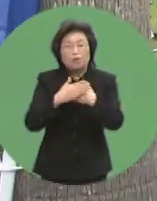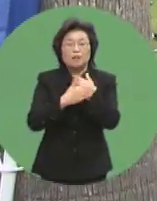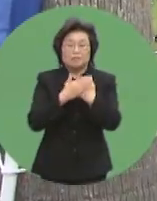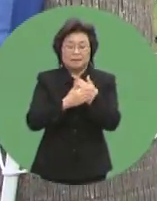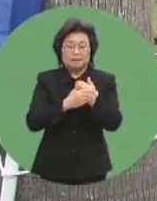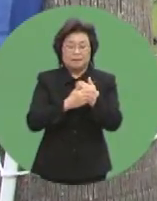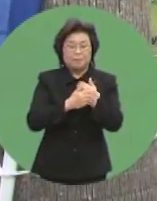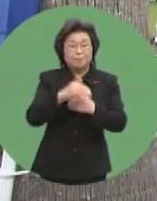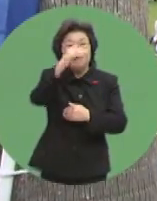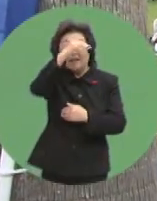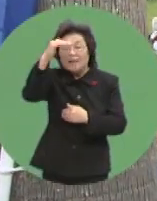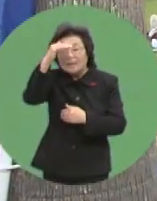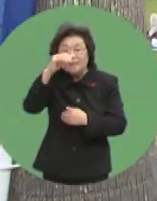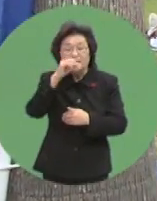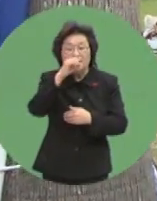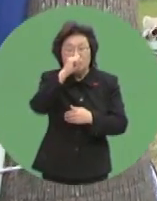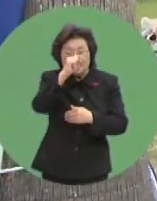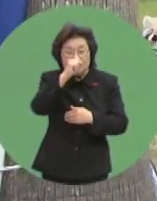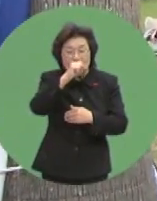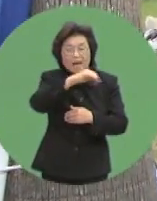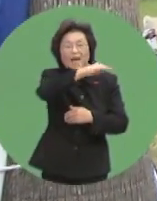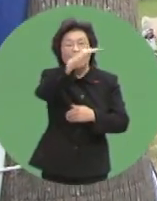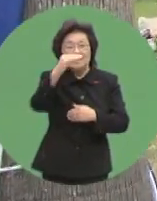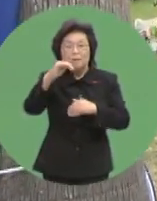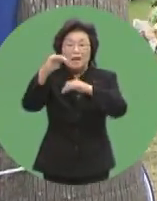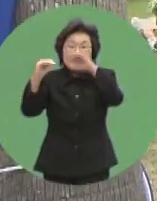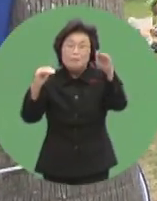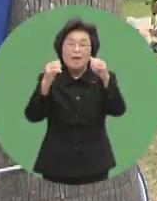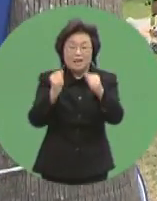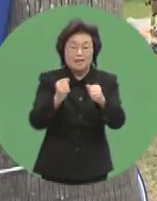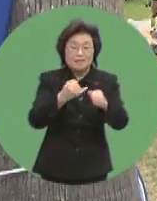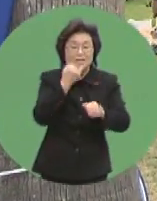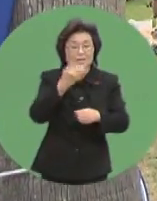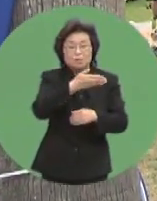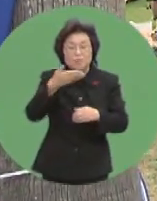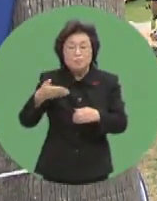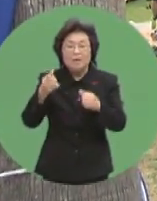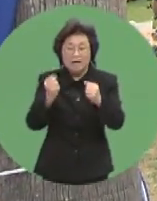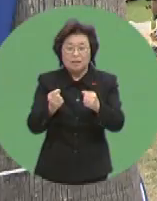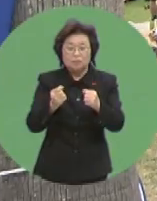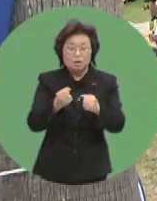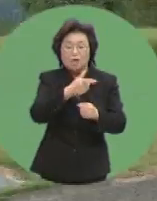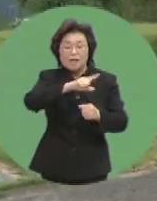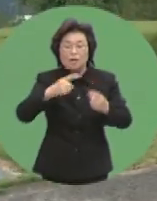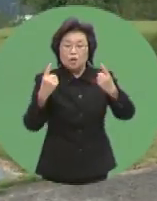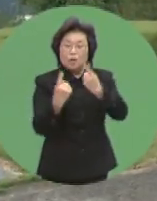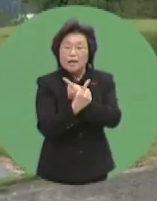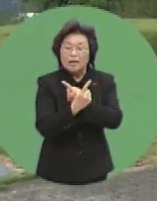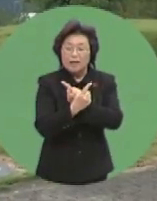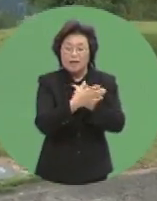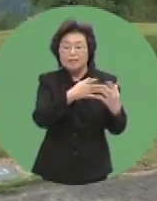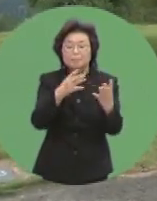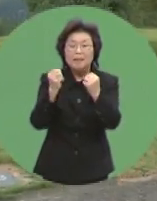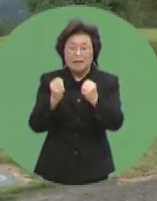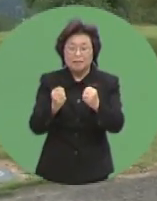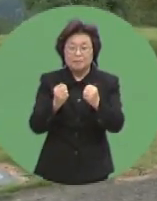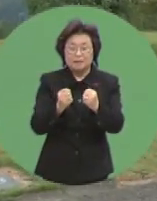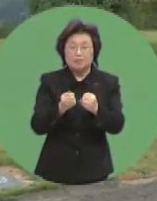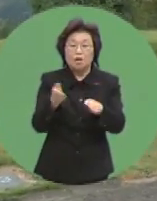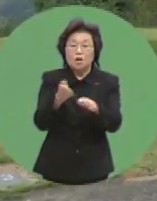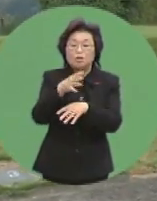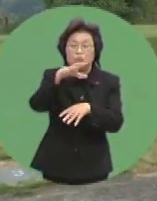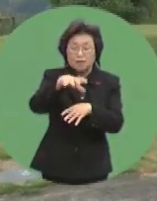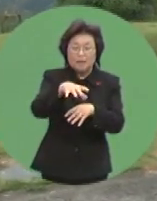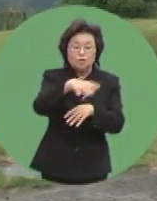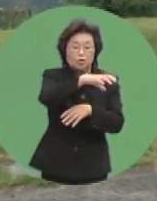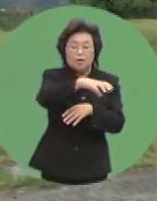景色がいいのと、まあ、山あり海あり変化が飛んでて、 エイドもいろい